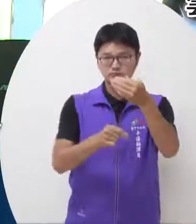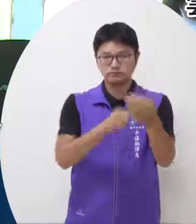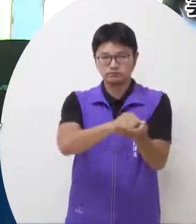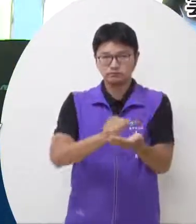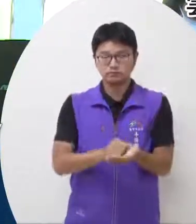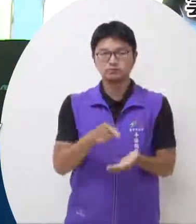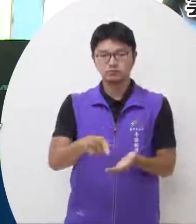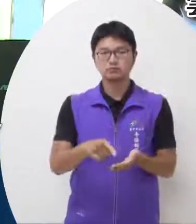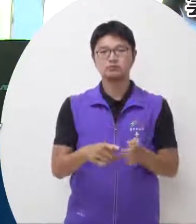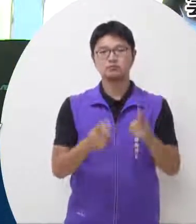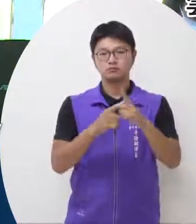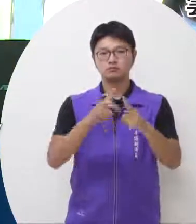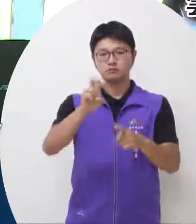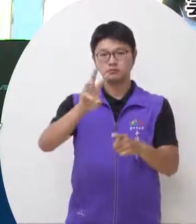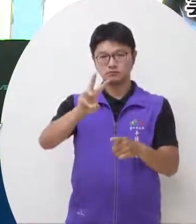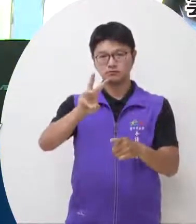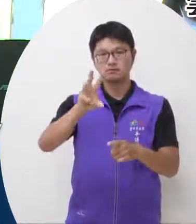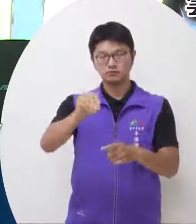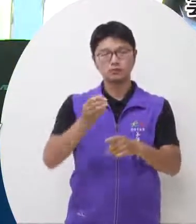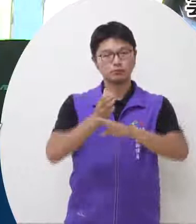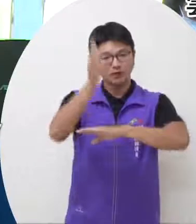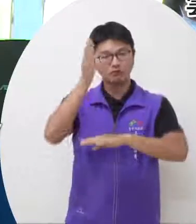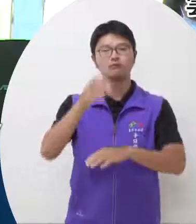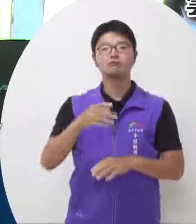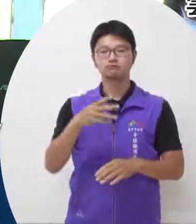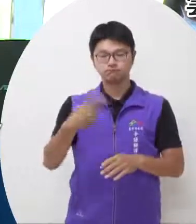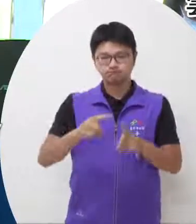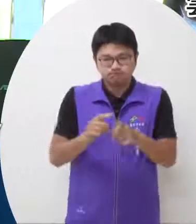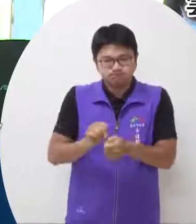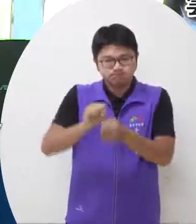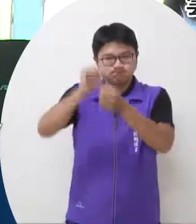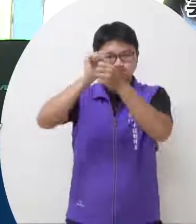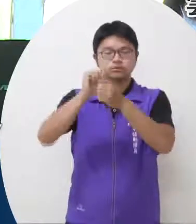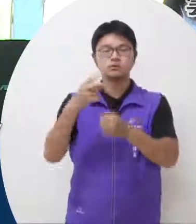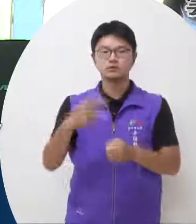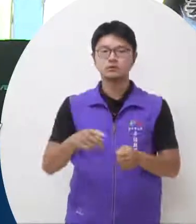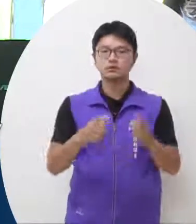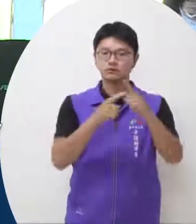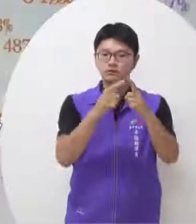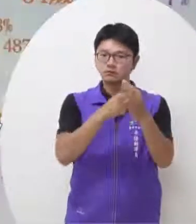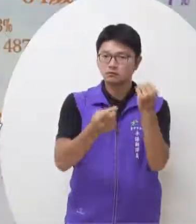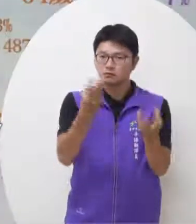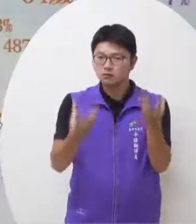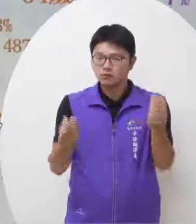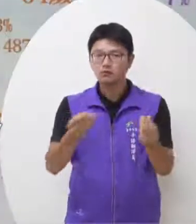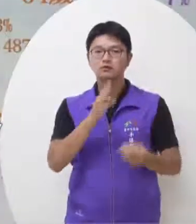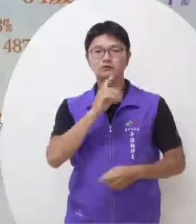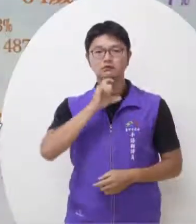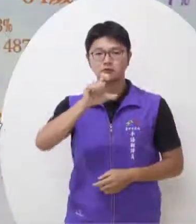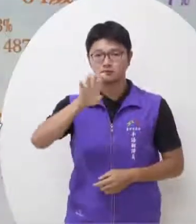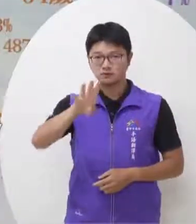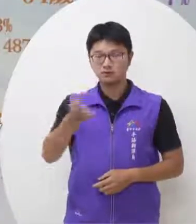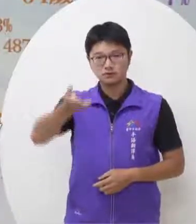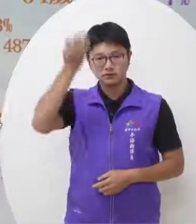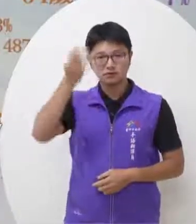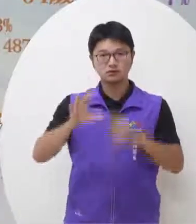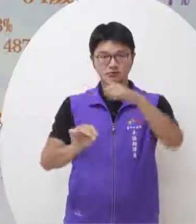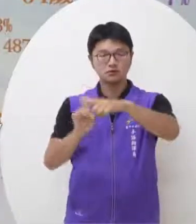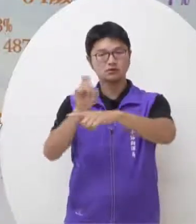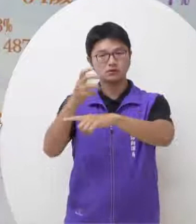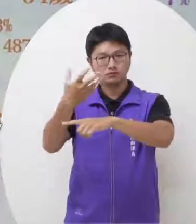破23万人啊，逐年攀升啊。人口结构的部分，大家看一下啊，64岁以下的人口就占